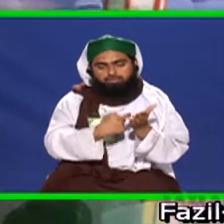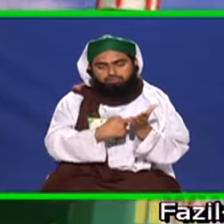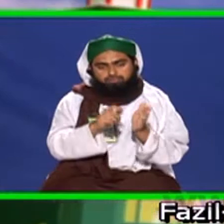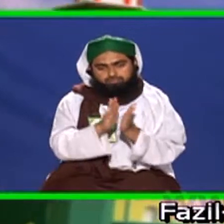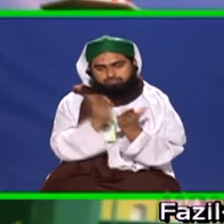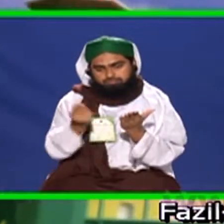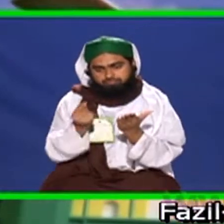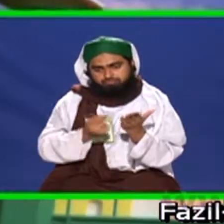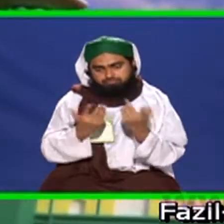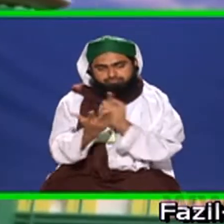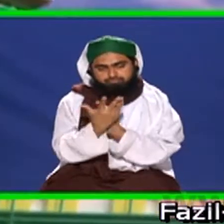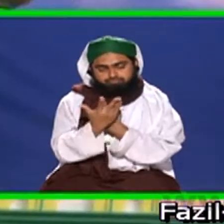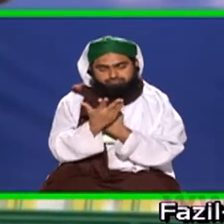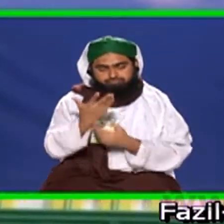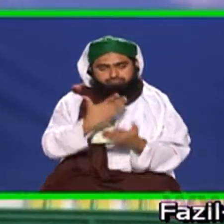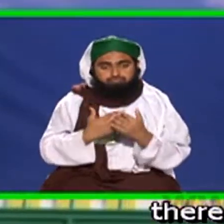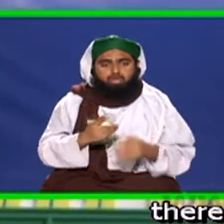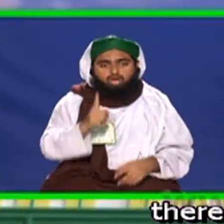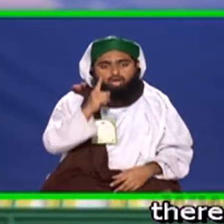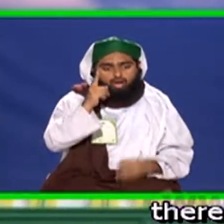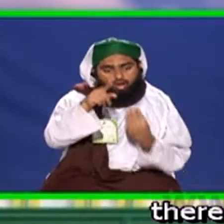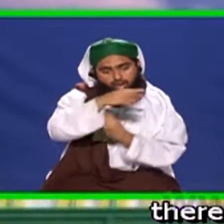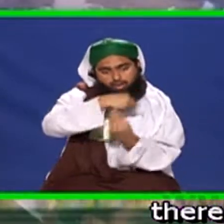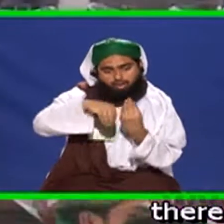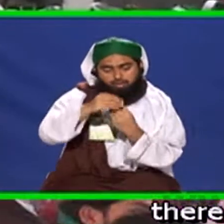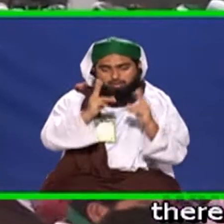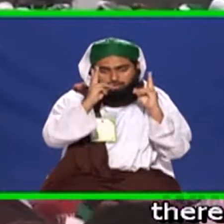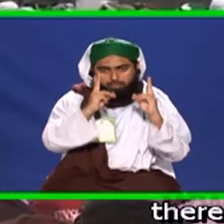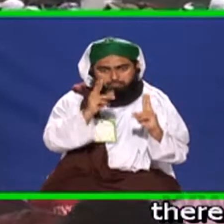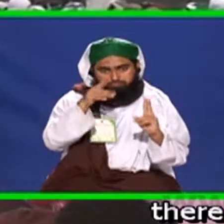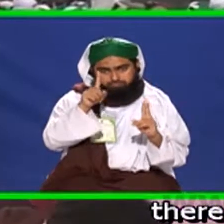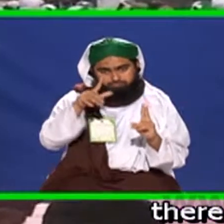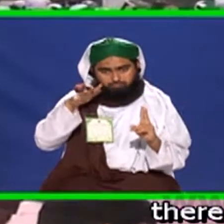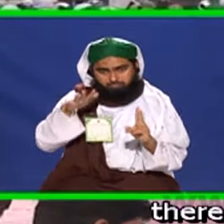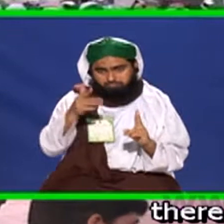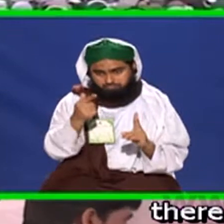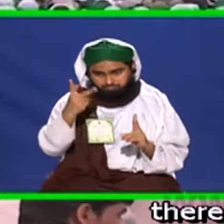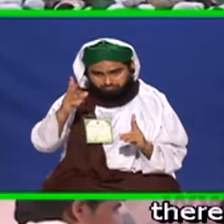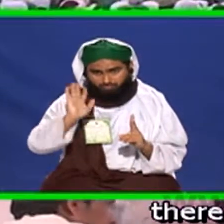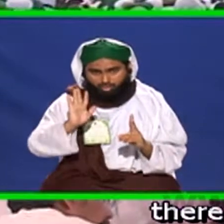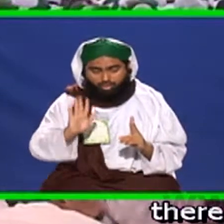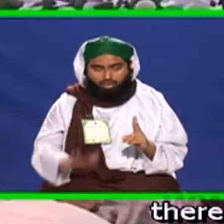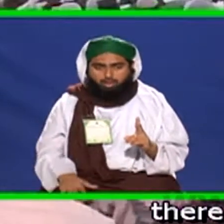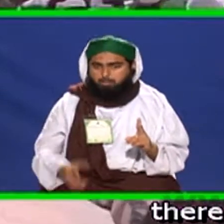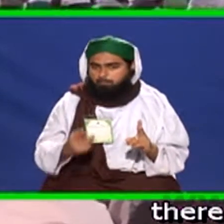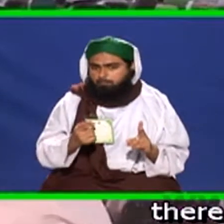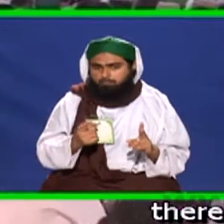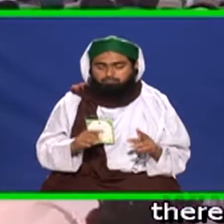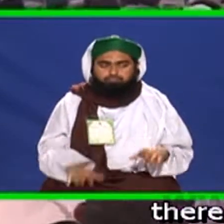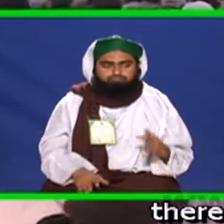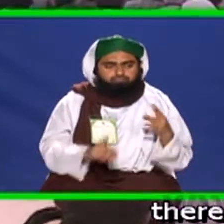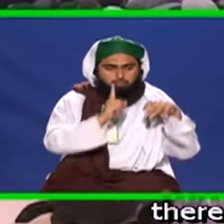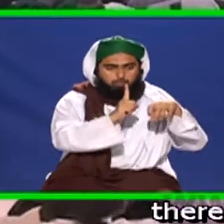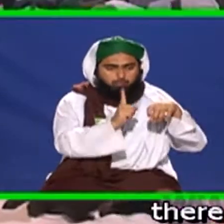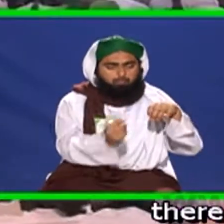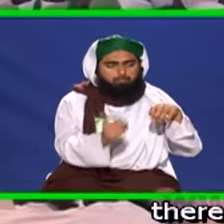حضرت فاضل بریلوی رحمۃ اللہ علیہ نے سمجھایا کہ وہاں 1 لاکھ مطلب تعداد تو ہے، لیکن